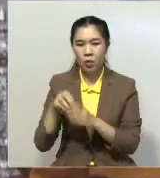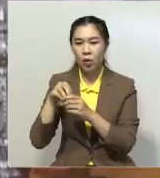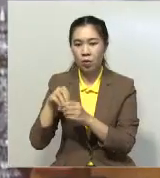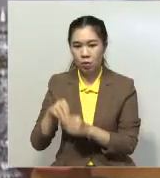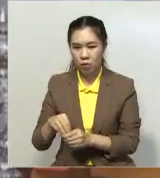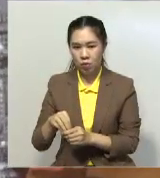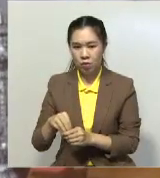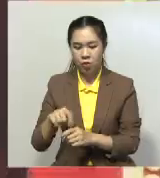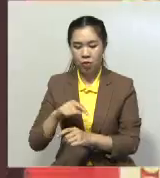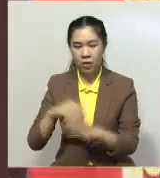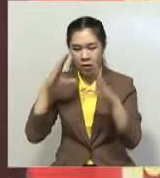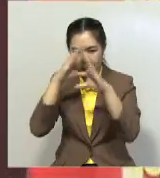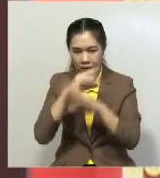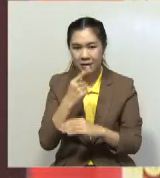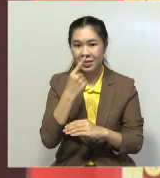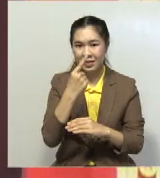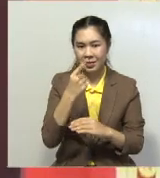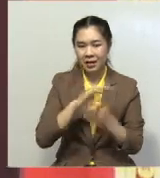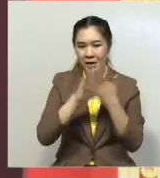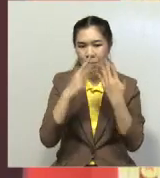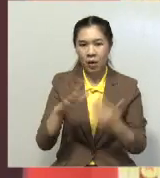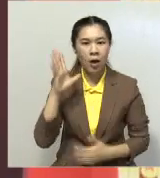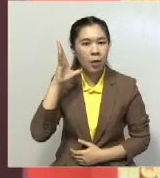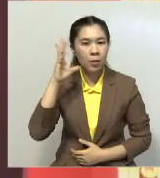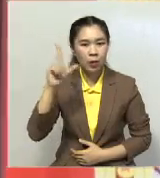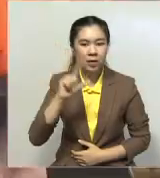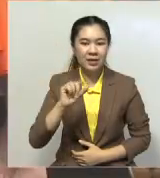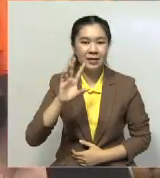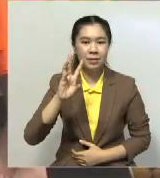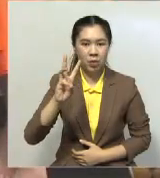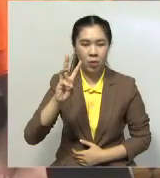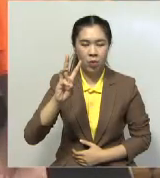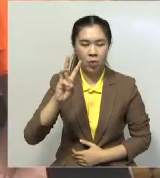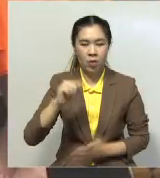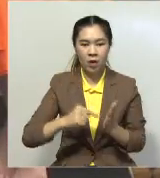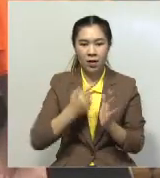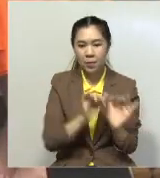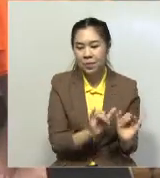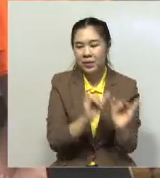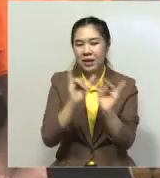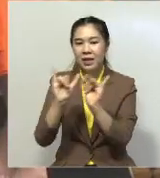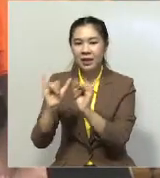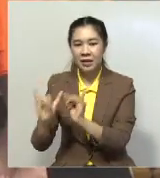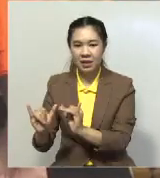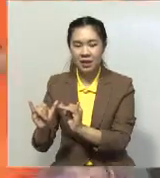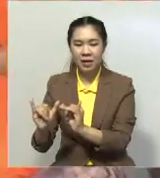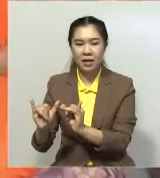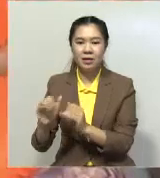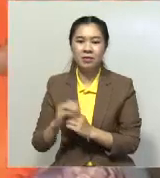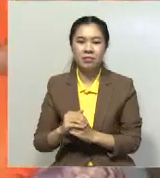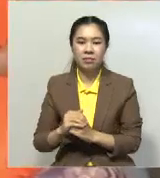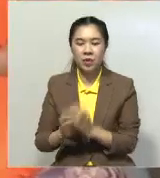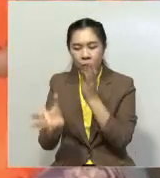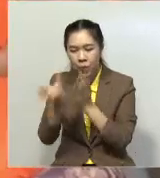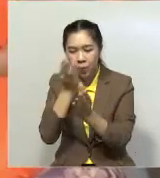ธาตุดอยตุงเป็นเวลา1คืนจากนั้นในวันพรุ่งนี้วันที่26กรกฎาคมก็จะไปจำวัดที่วัดพระธาตุดอยเวาเพื่อศึกษ